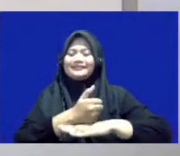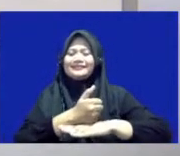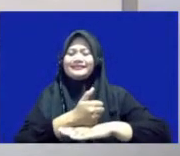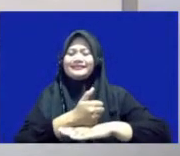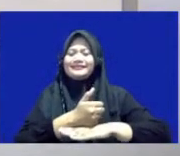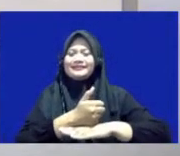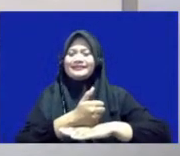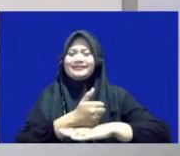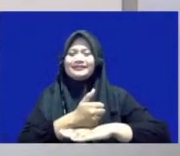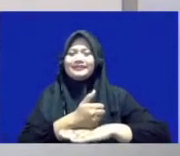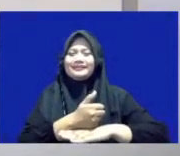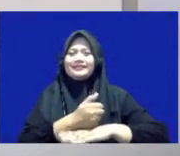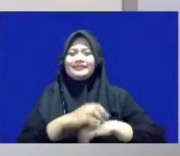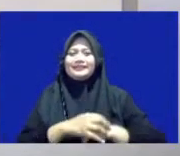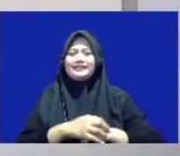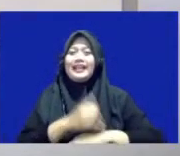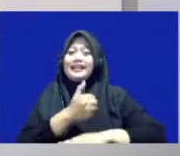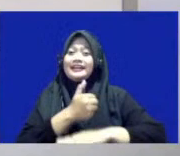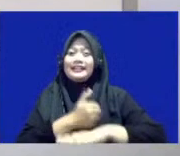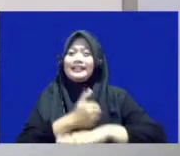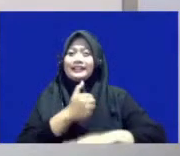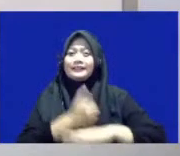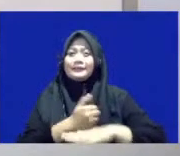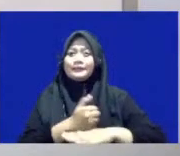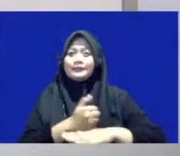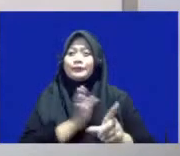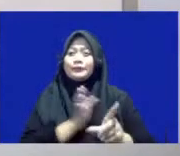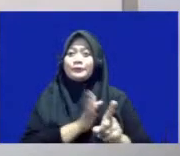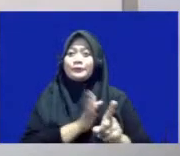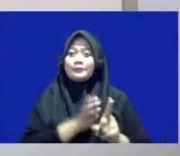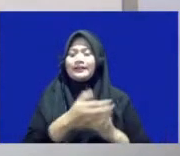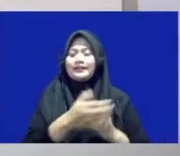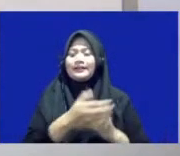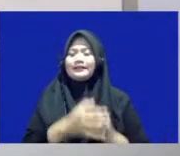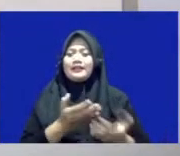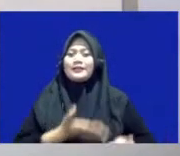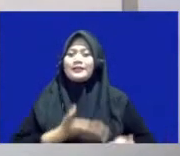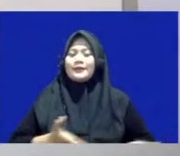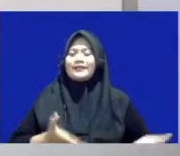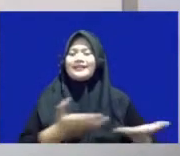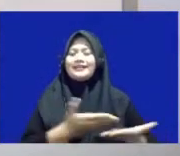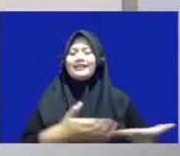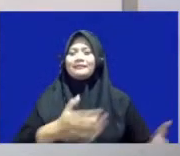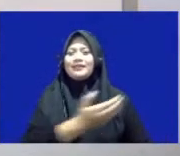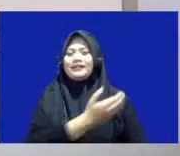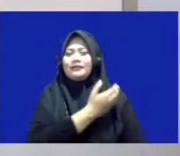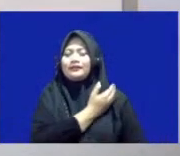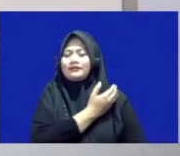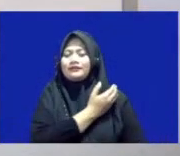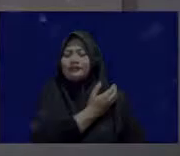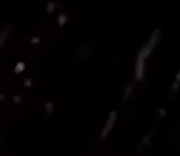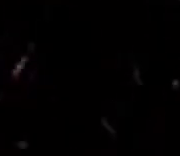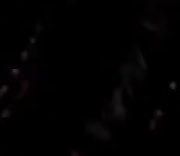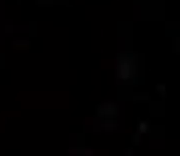Indonesia, for Mr. Dr. Andes Ian Kusmadiana, MPSSP. The time is yours.